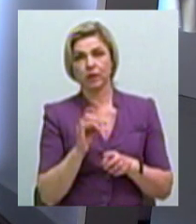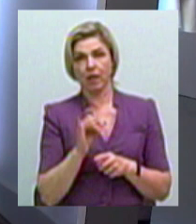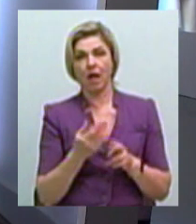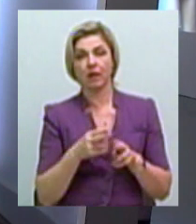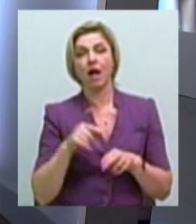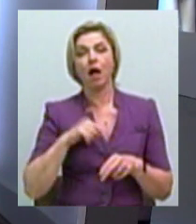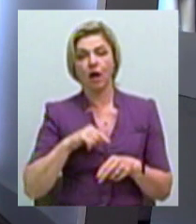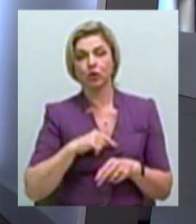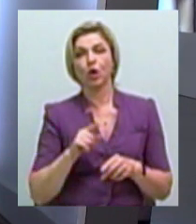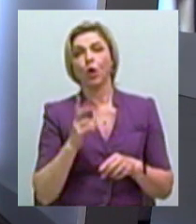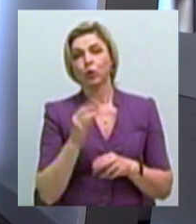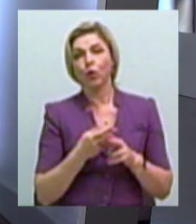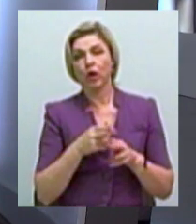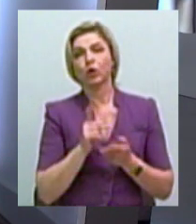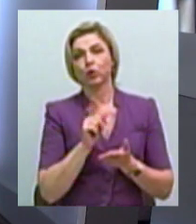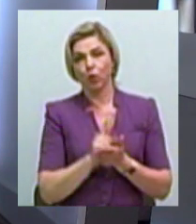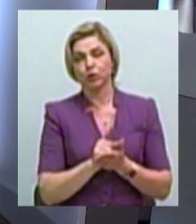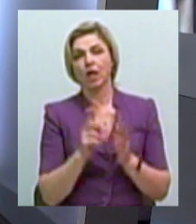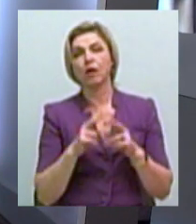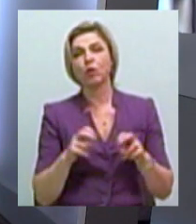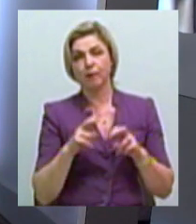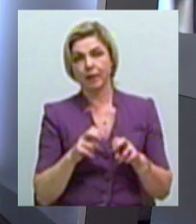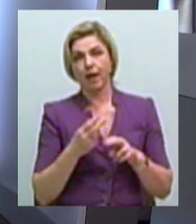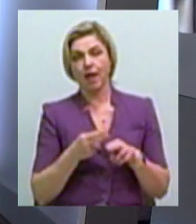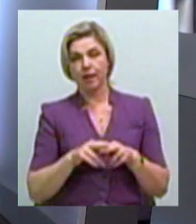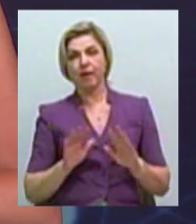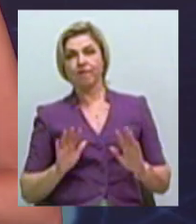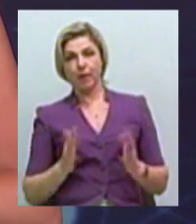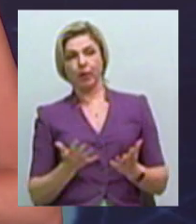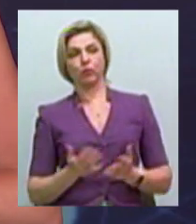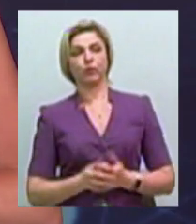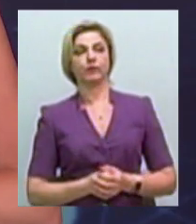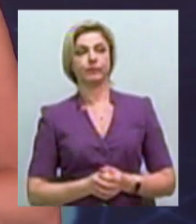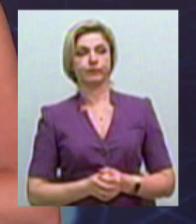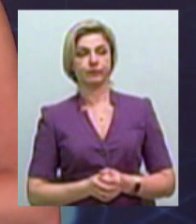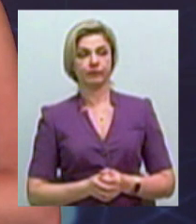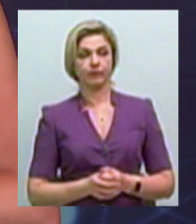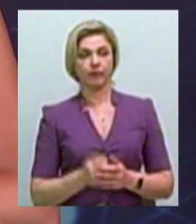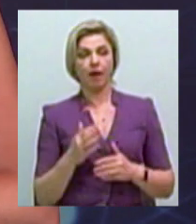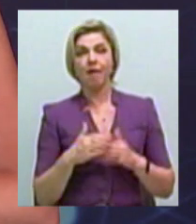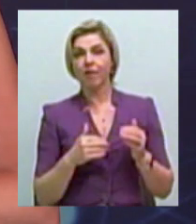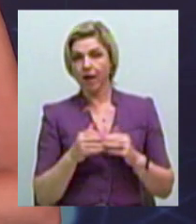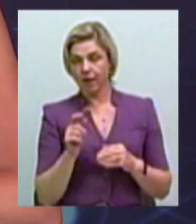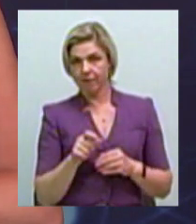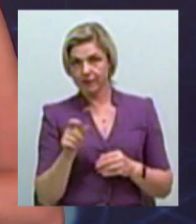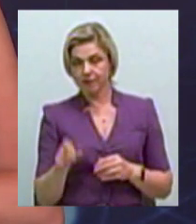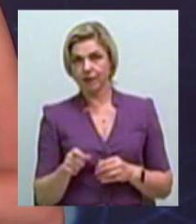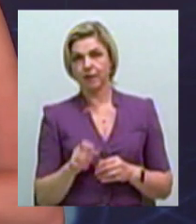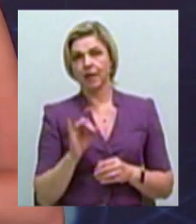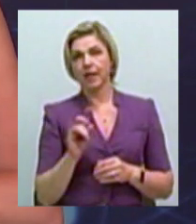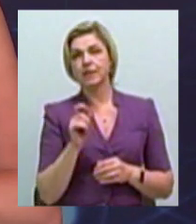тим, що, але це вже мають розбирати цей випадок відповідні фахівці з